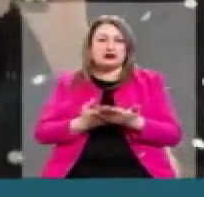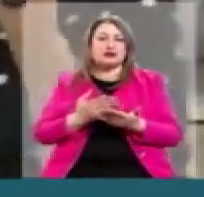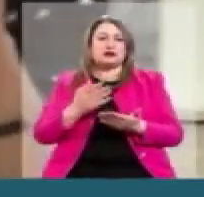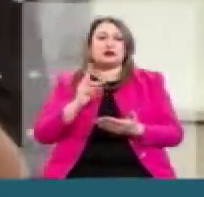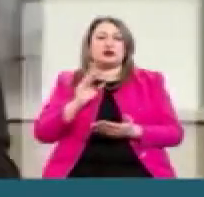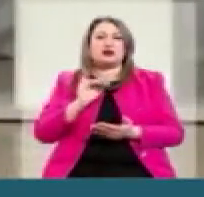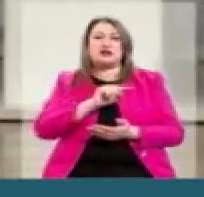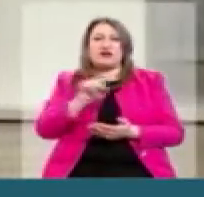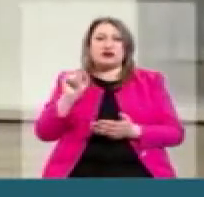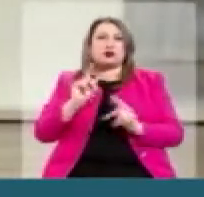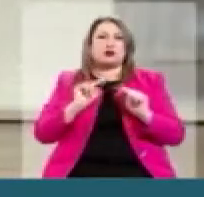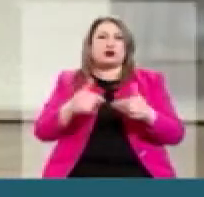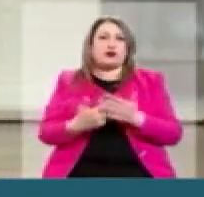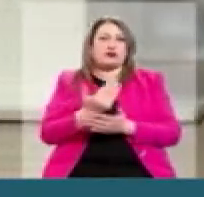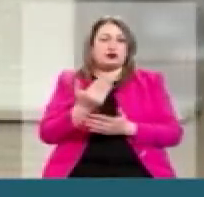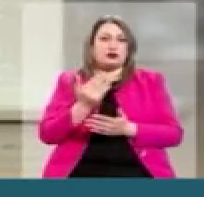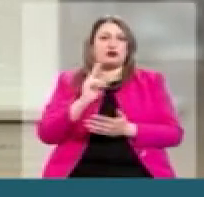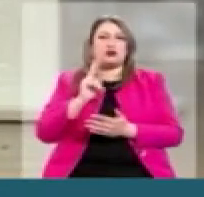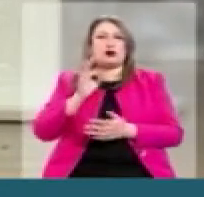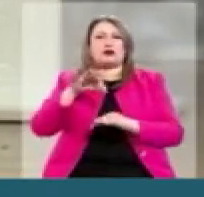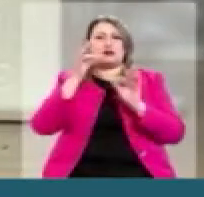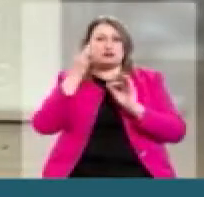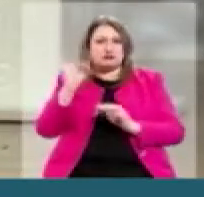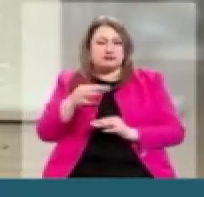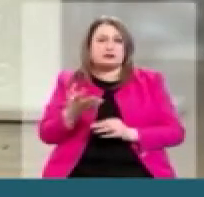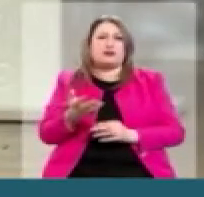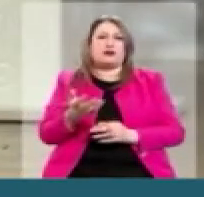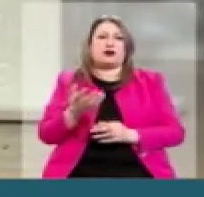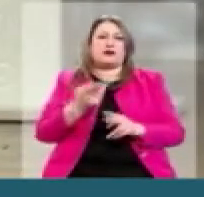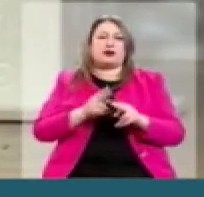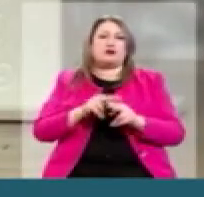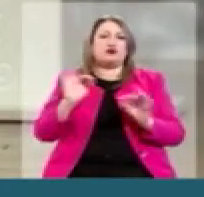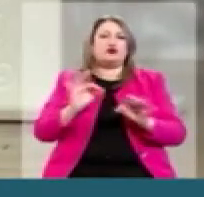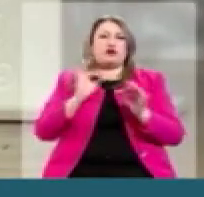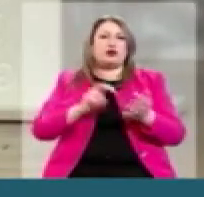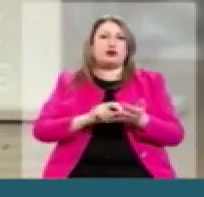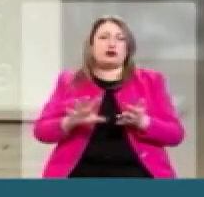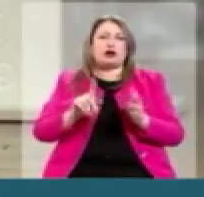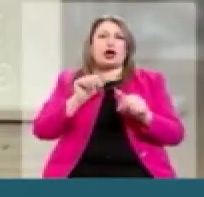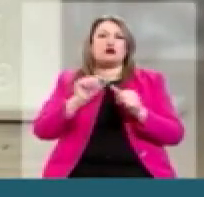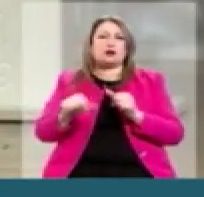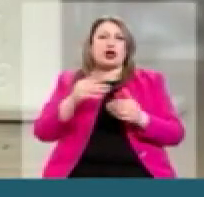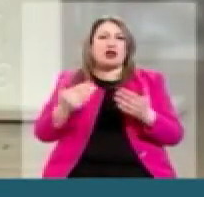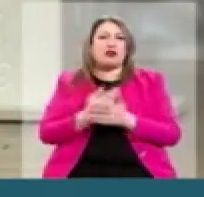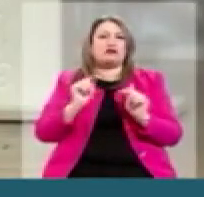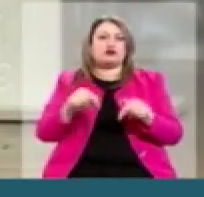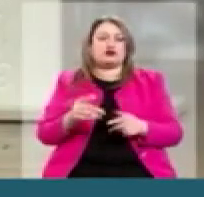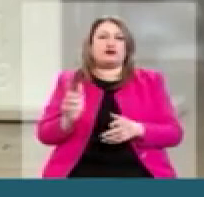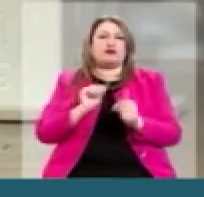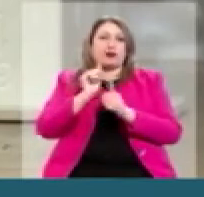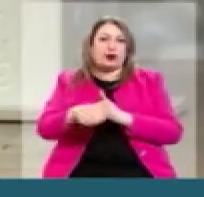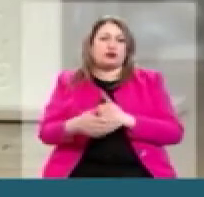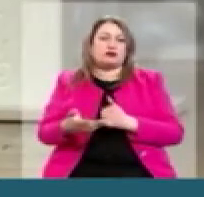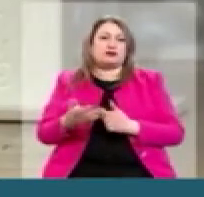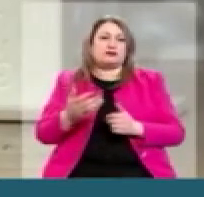из вас новичок сегодня, кто-то ас в этом деле, поэтому ничего не бойтесь, особенно новички. Вперед!